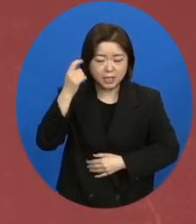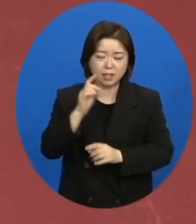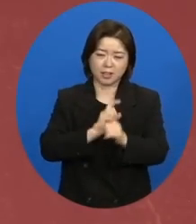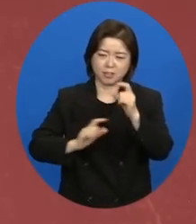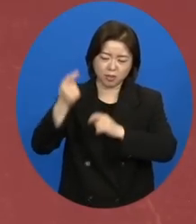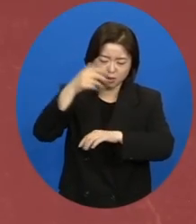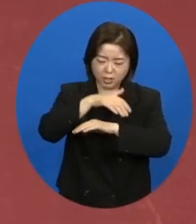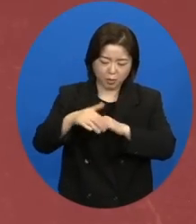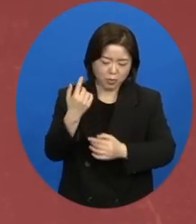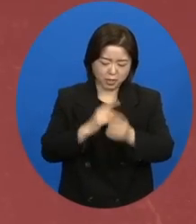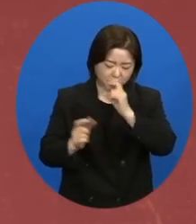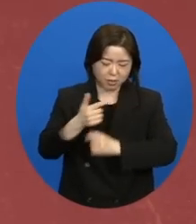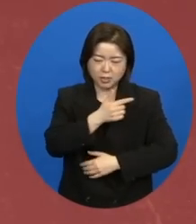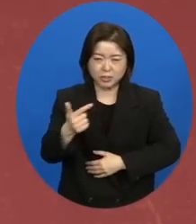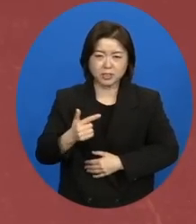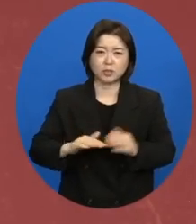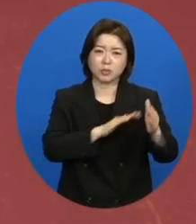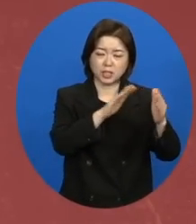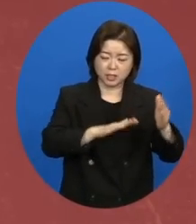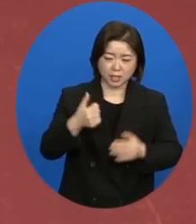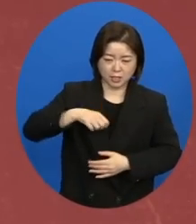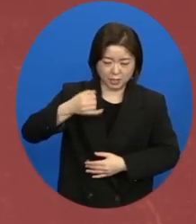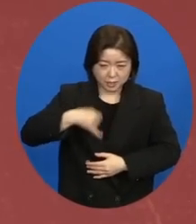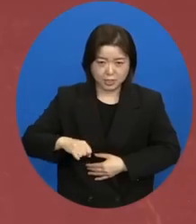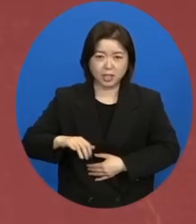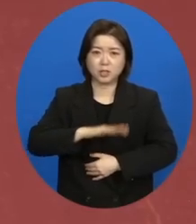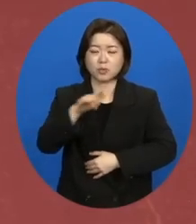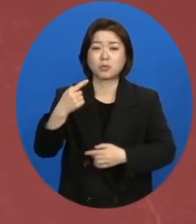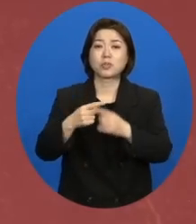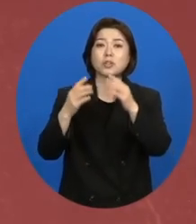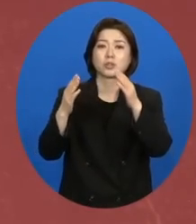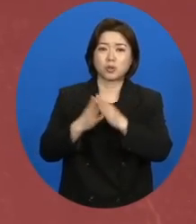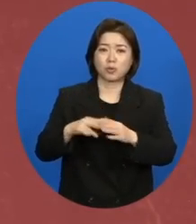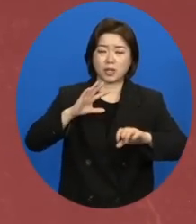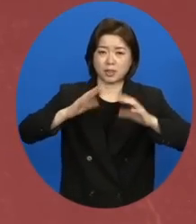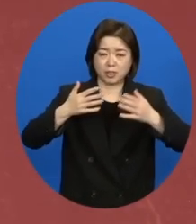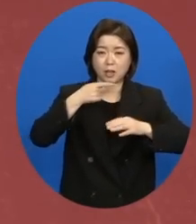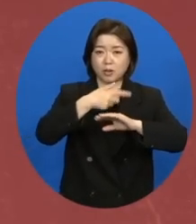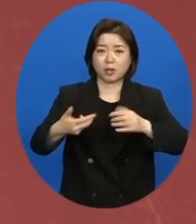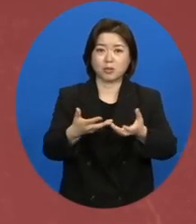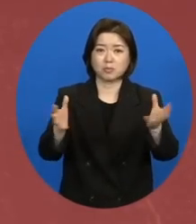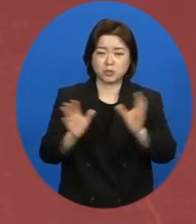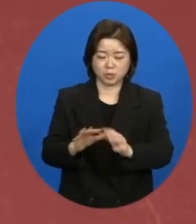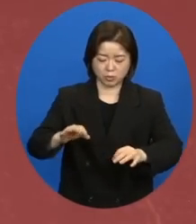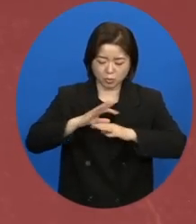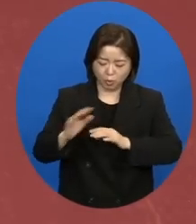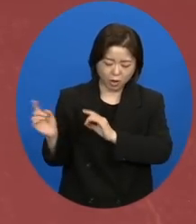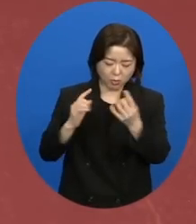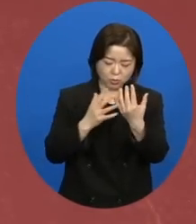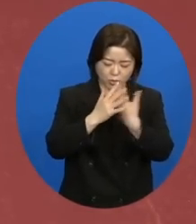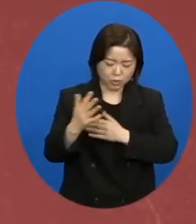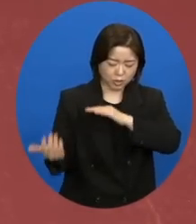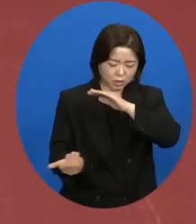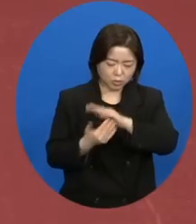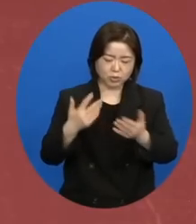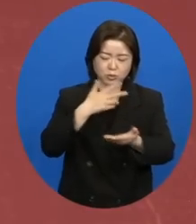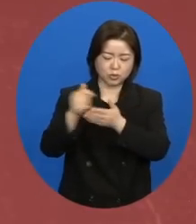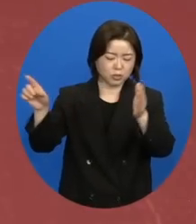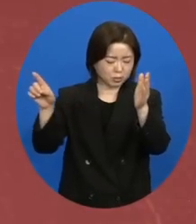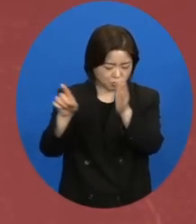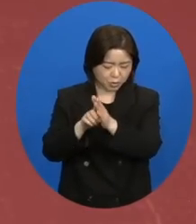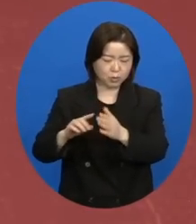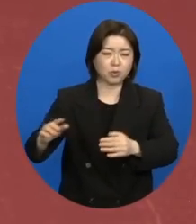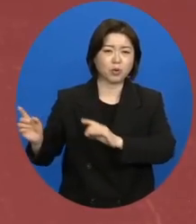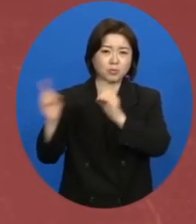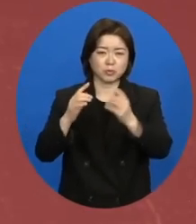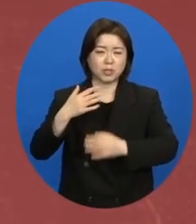크신 하나님, 우리의 가정과 우리 자녀들과 우리 교회와 나라와 민족 가운데 놀라운 부흥을 이루실 우리 주님을 신뢰하면서 우리